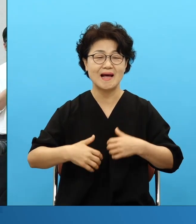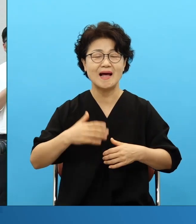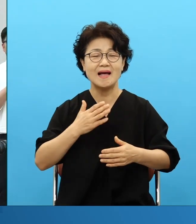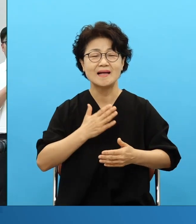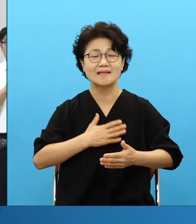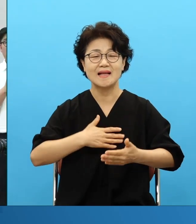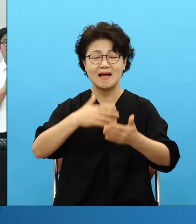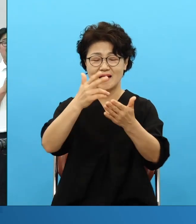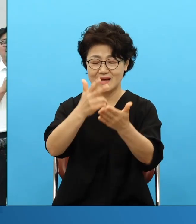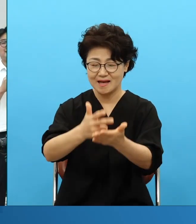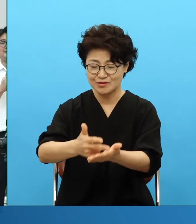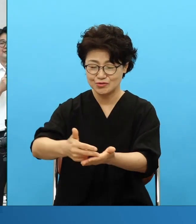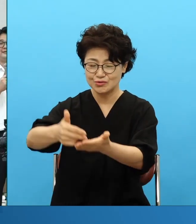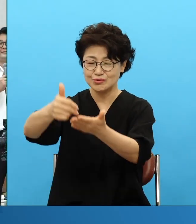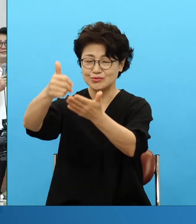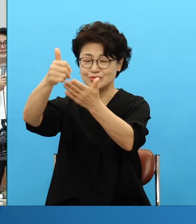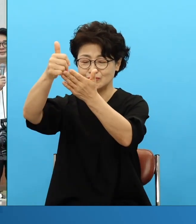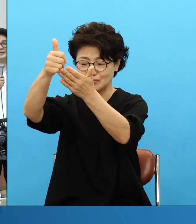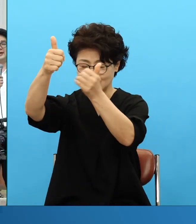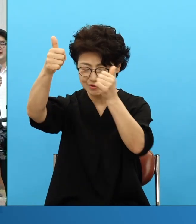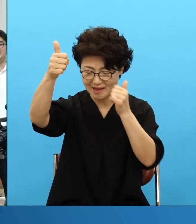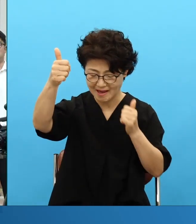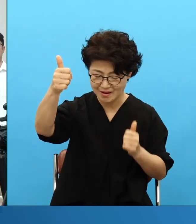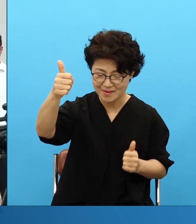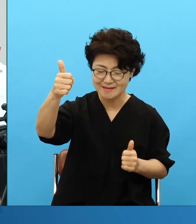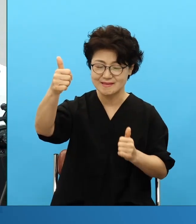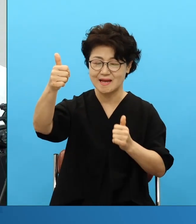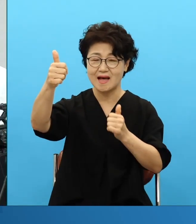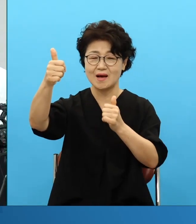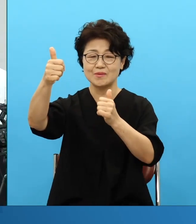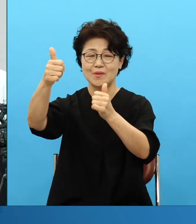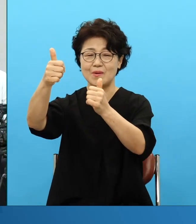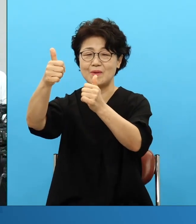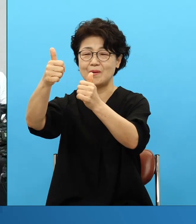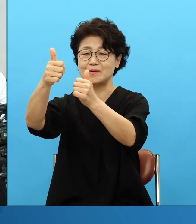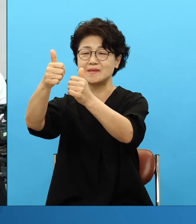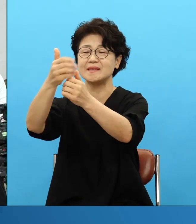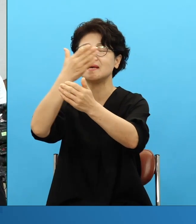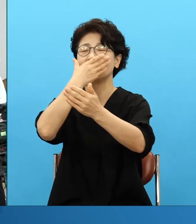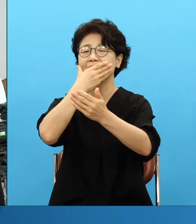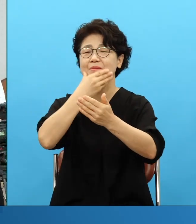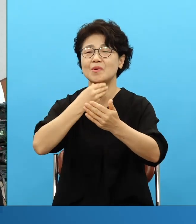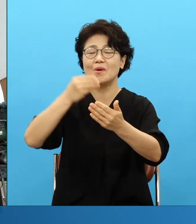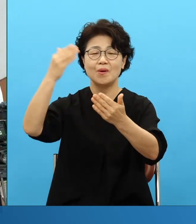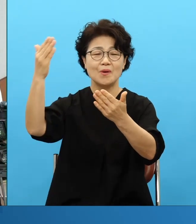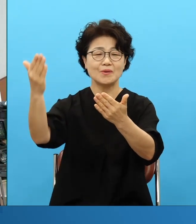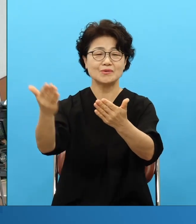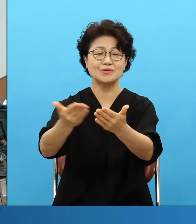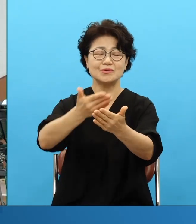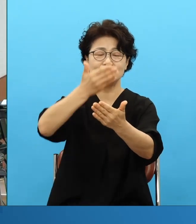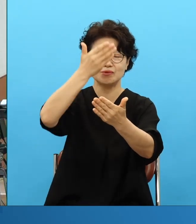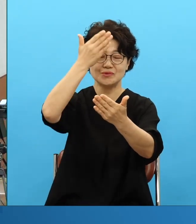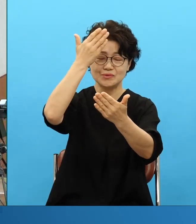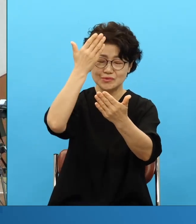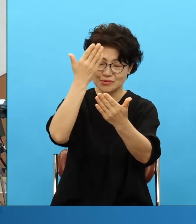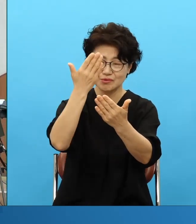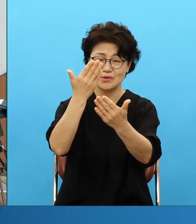기쁘도다. 나 주께 왔사오니 복